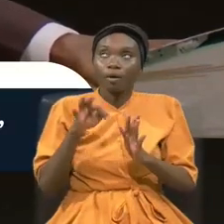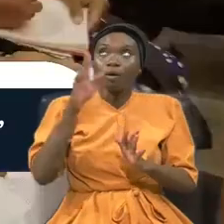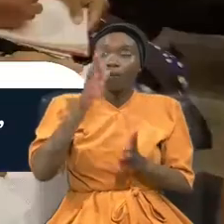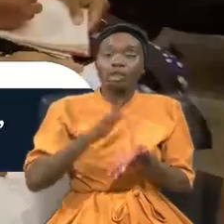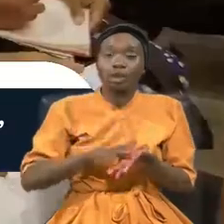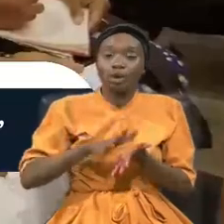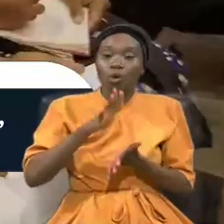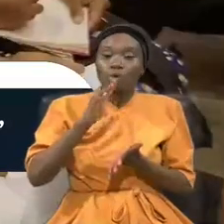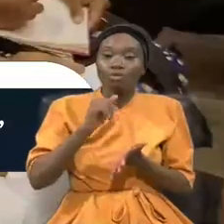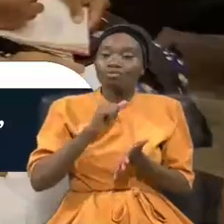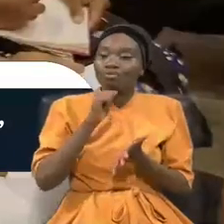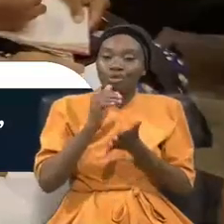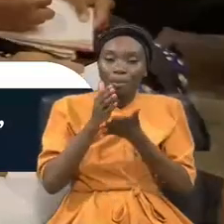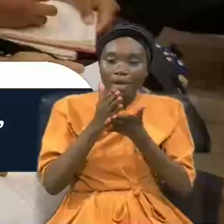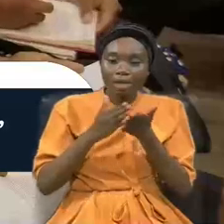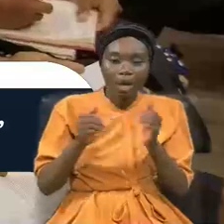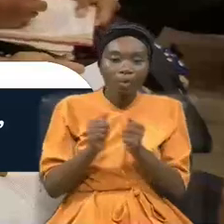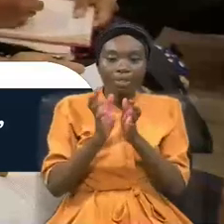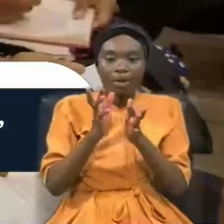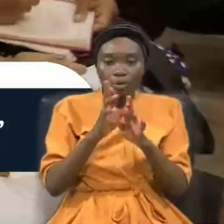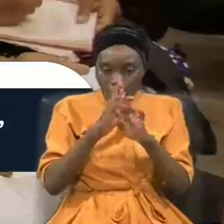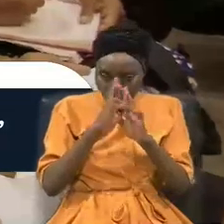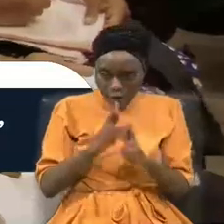gloire, impartiaux,